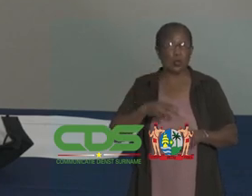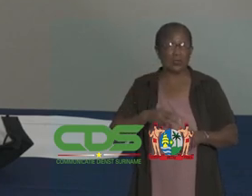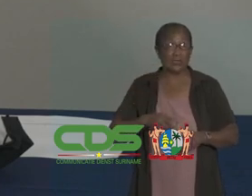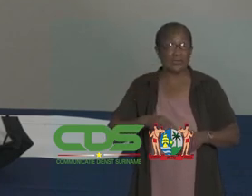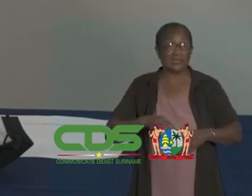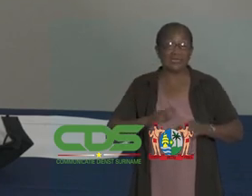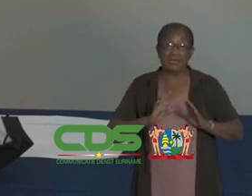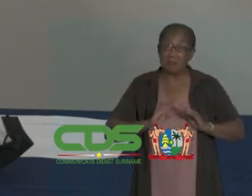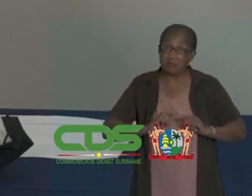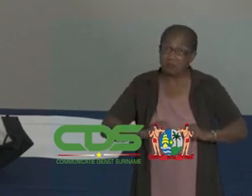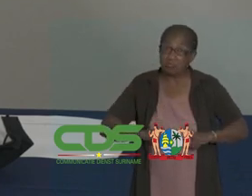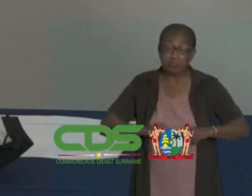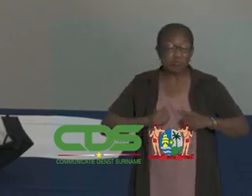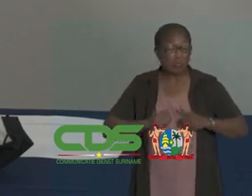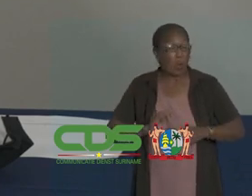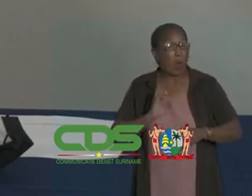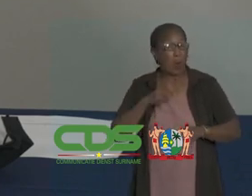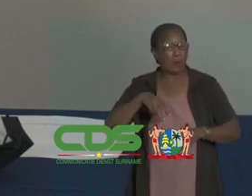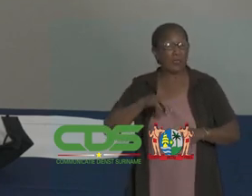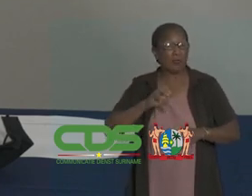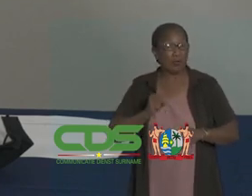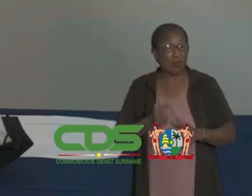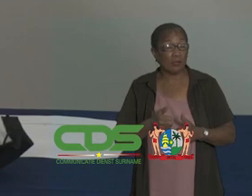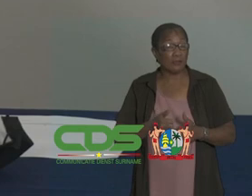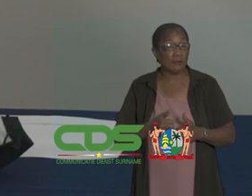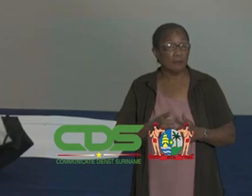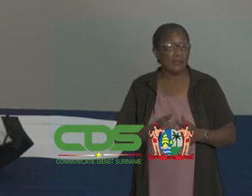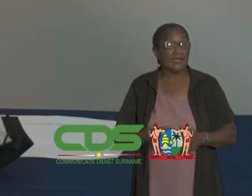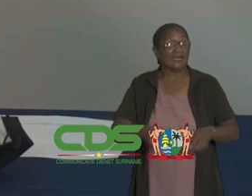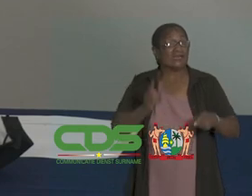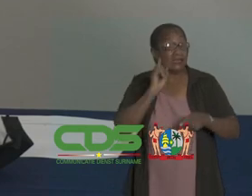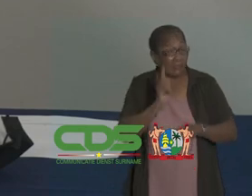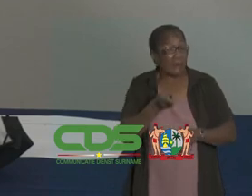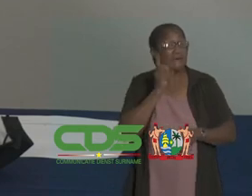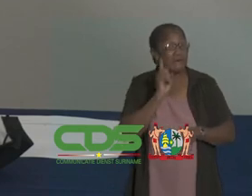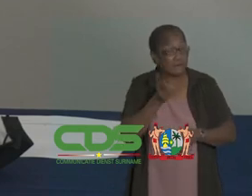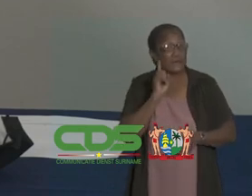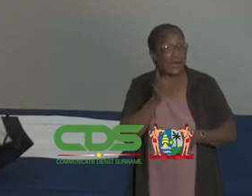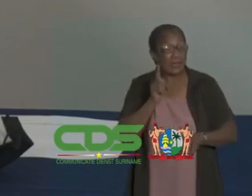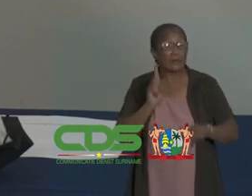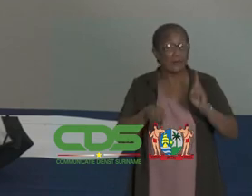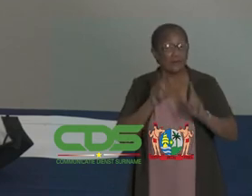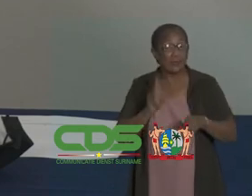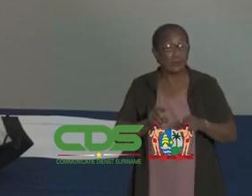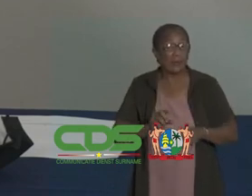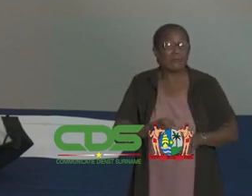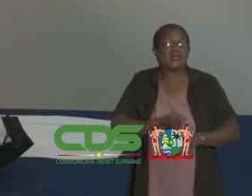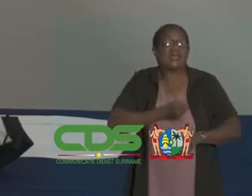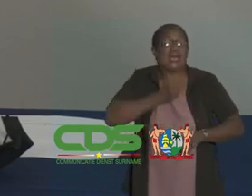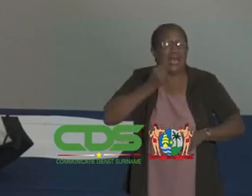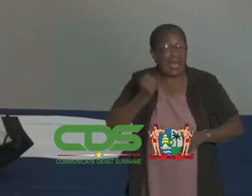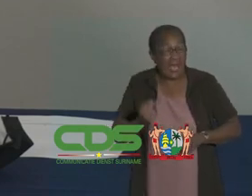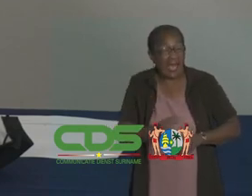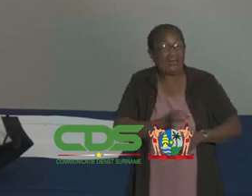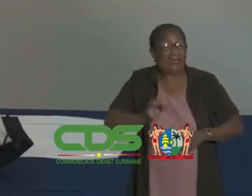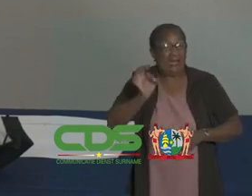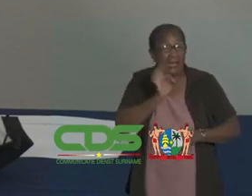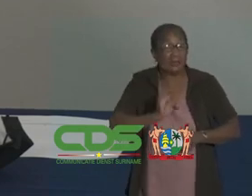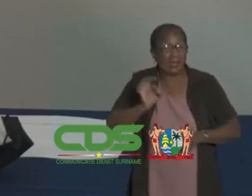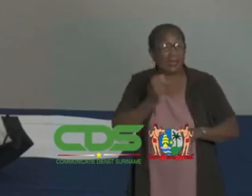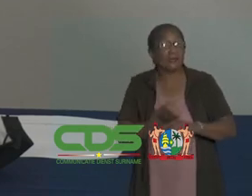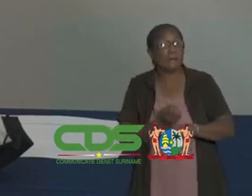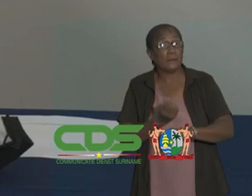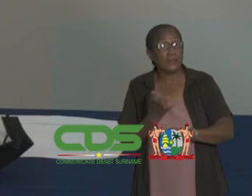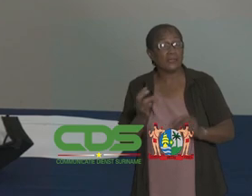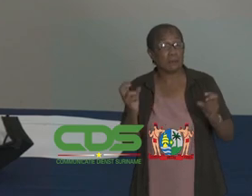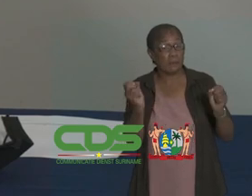variant. Omicron is wel een gevaarlijke variant die heel erg besmettelijk is. Dat er